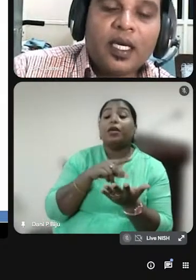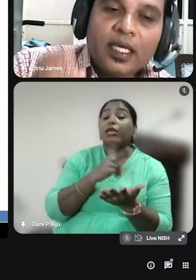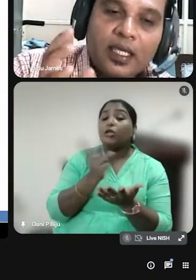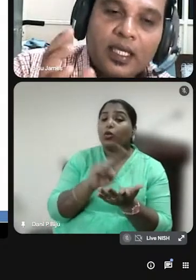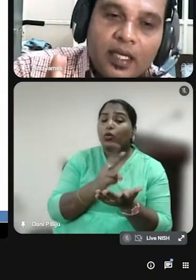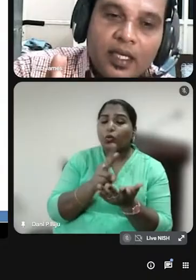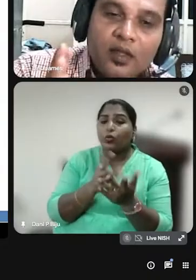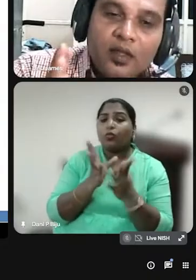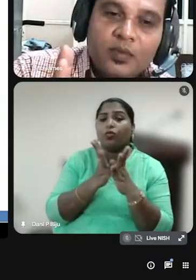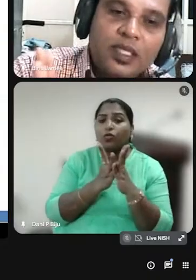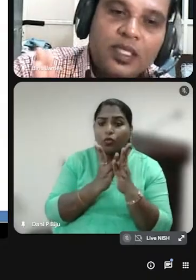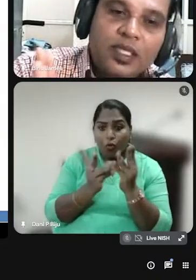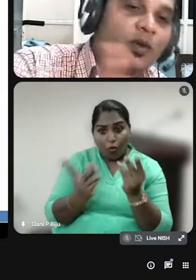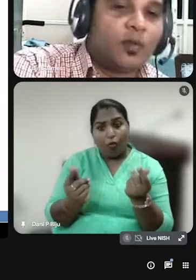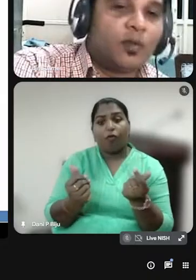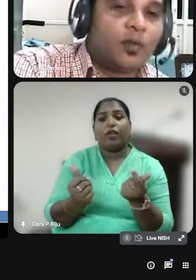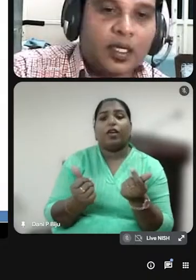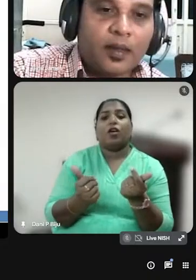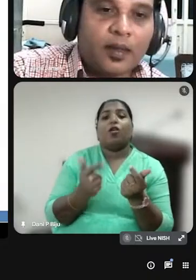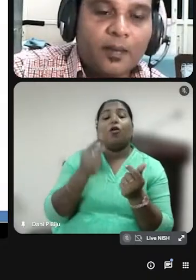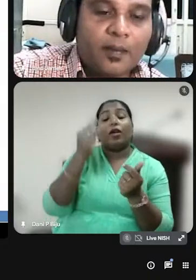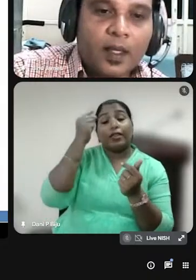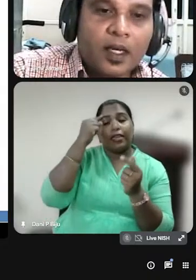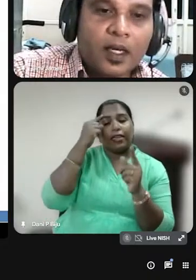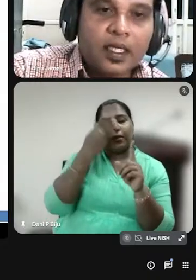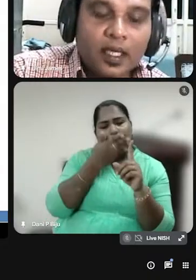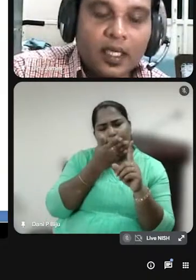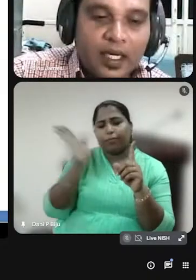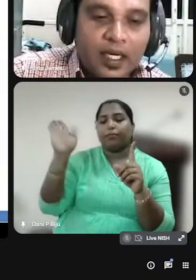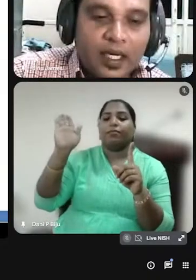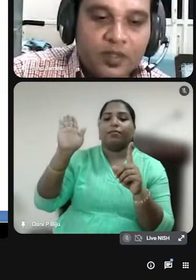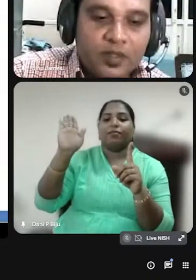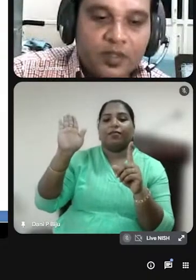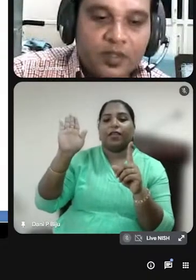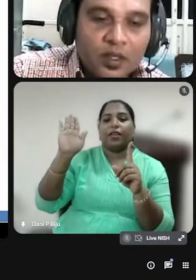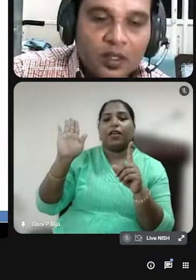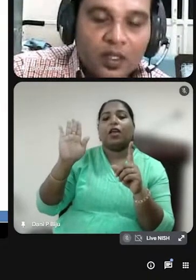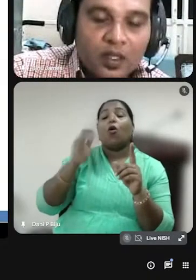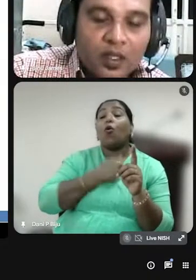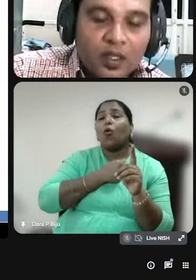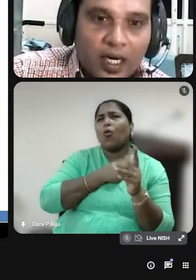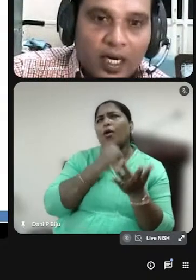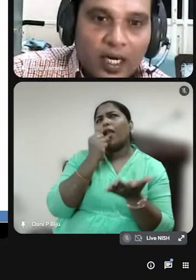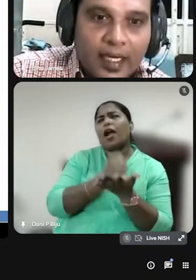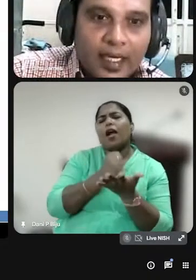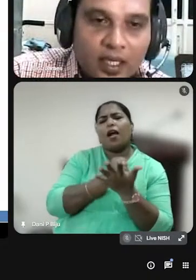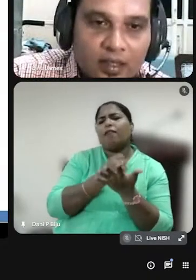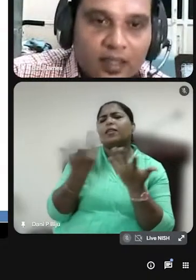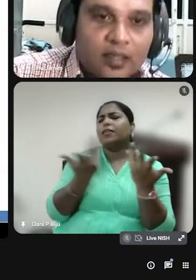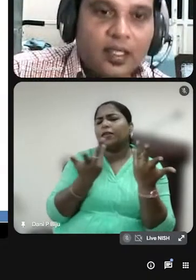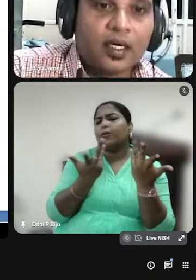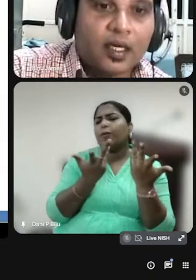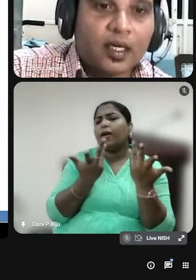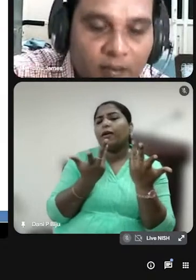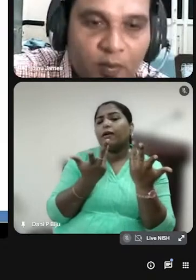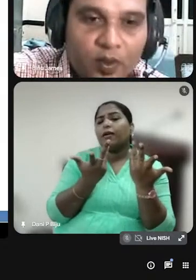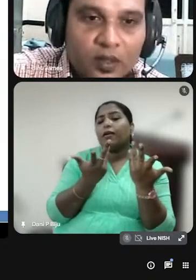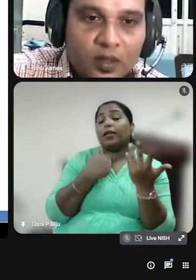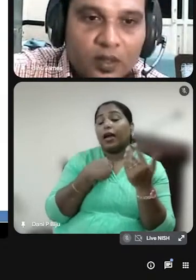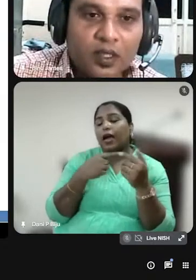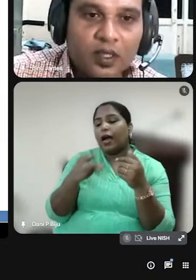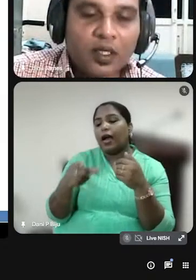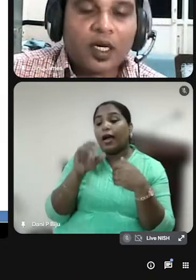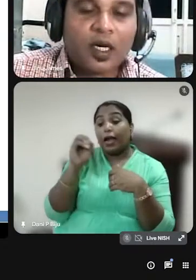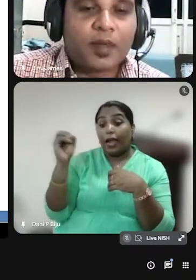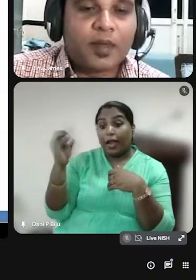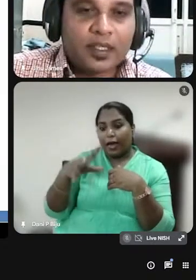സംഭവിക്കാതെ ഇതിൽ നിന്നും ചിന്തയൊന്ന് മാറ്റി, അതായത് എന്റെ ആവശ്യം ആ ലൈറ്റ് കാണുന്നിടത്തേക്ക് എന്റെ കാല് പോവുക